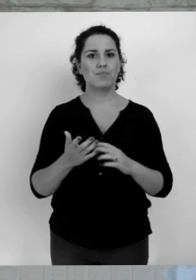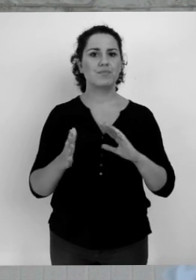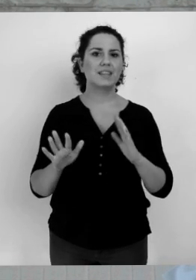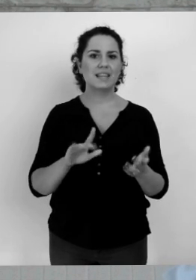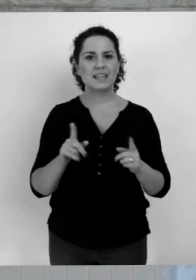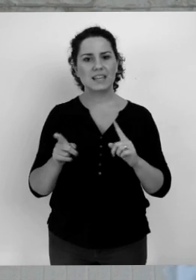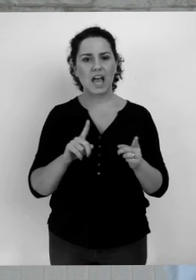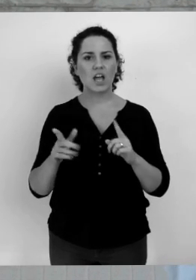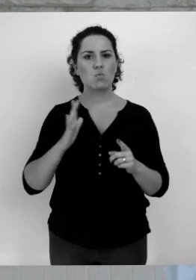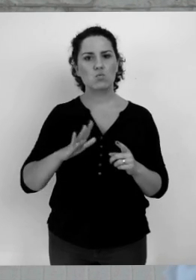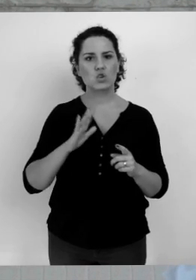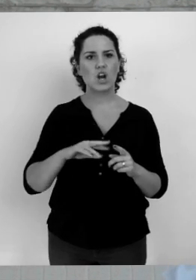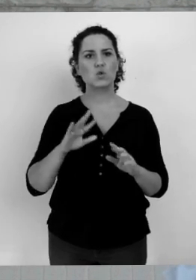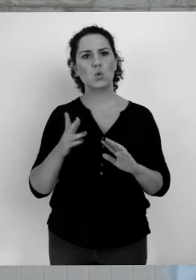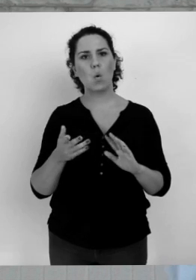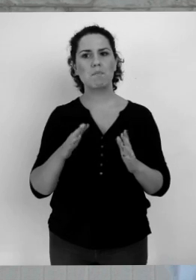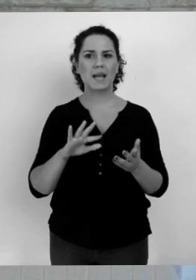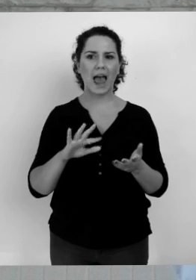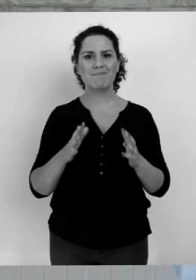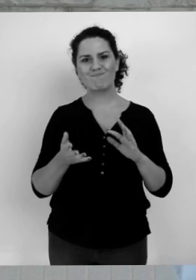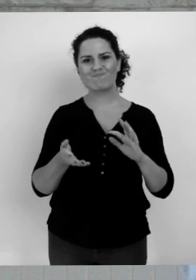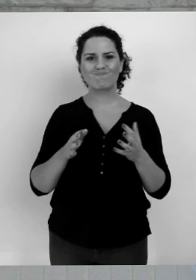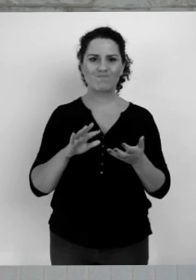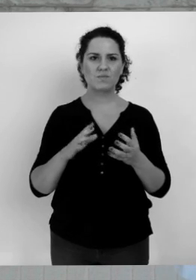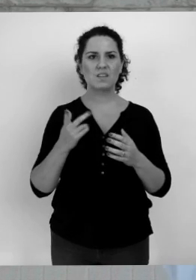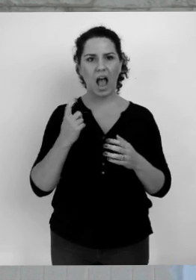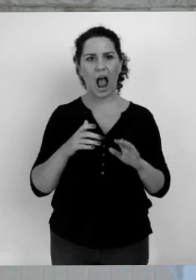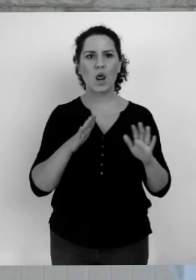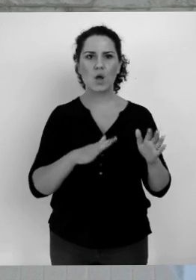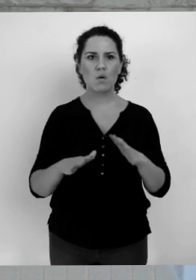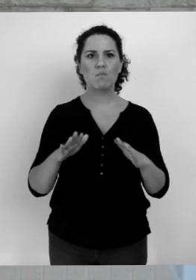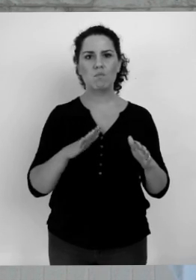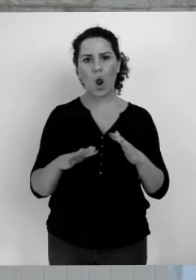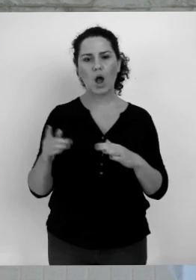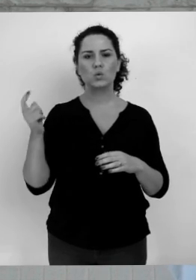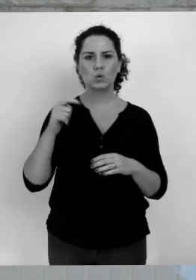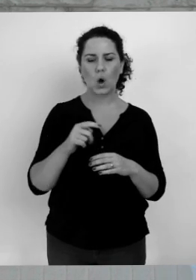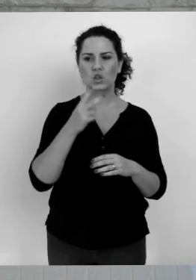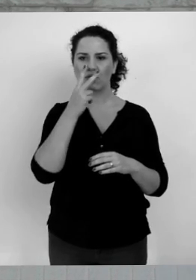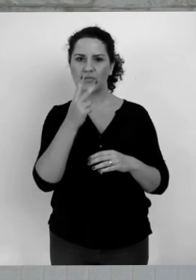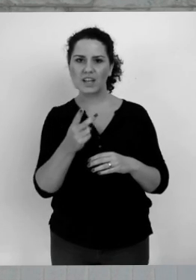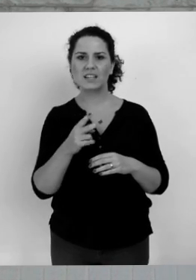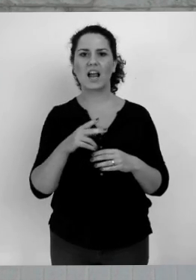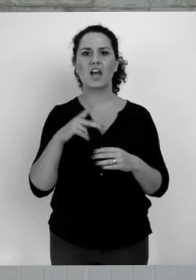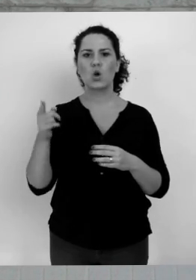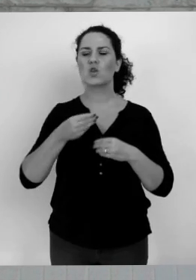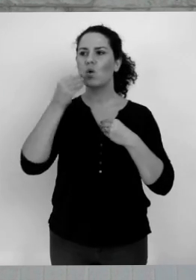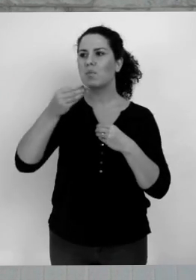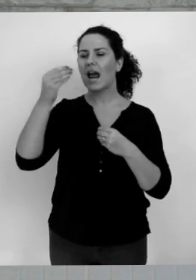Neke mušterije su bilo onako, ali poke su došle, pitele su. Oni su